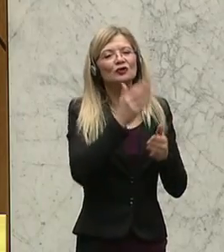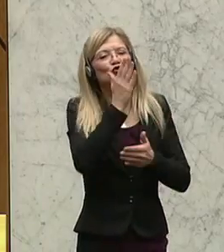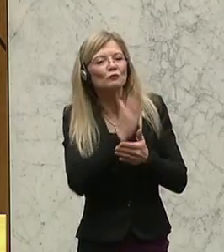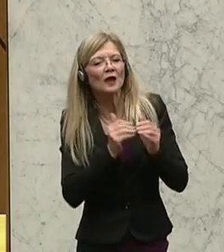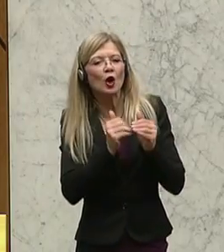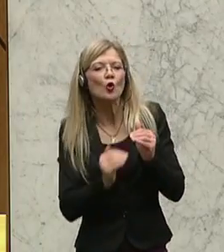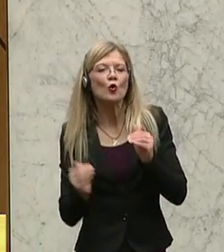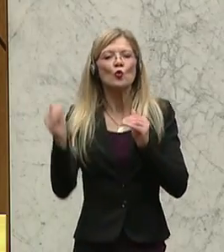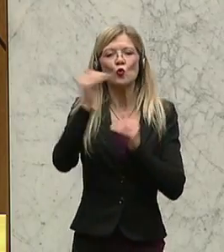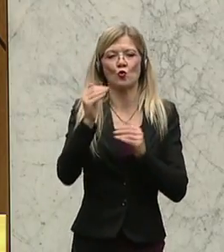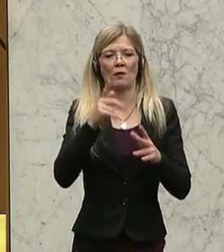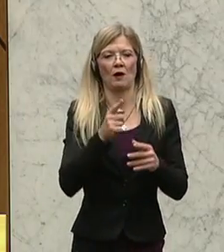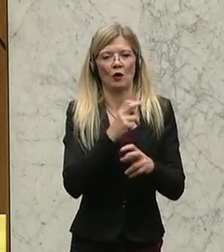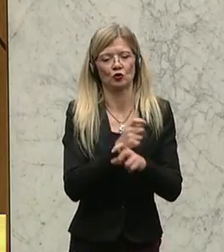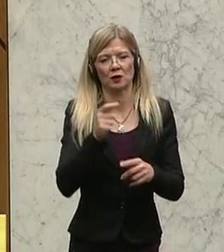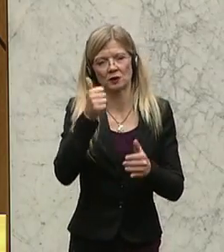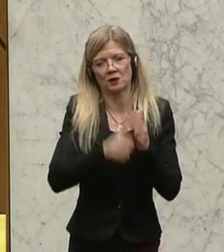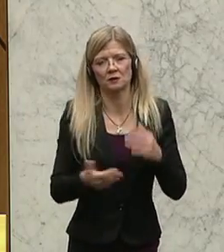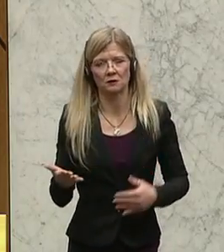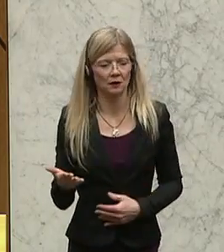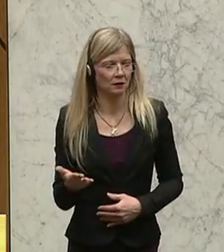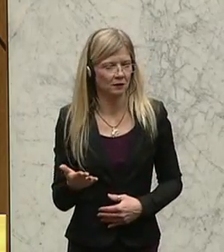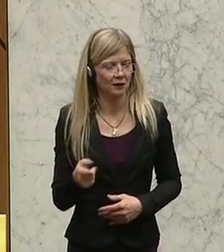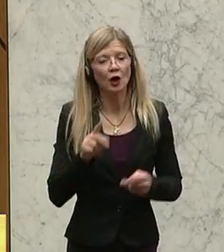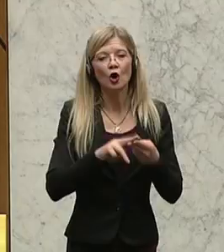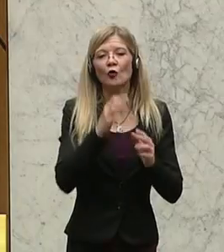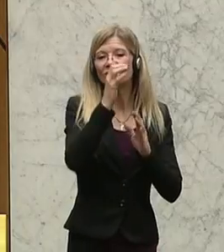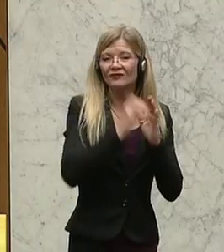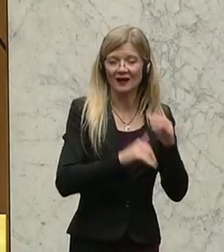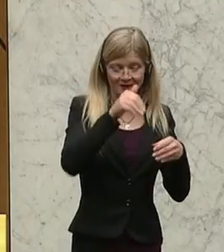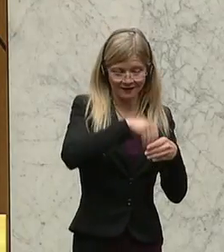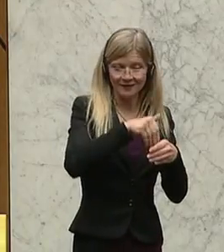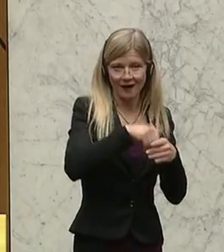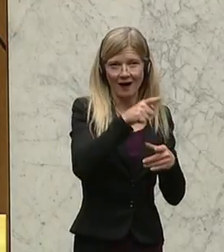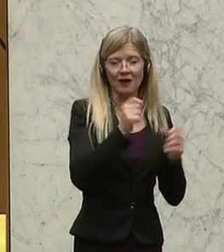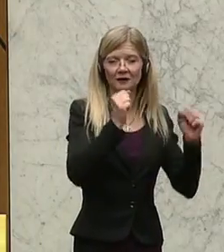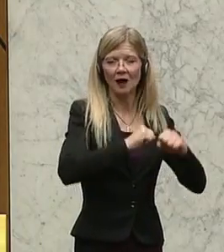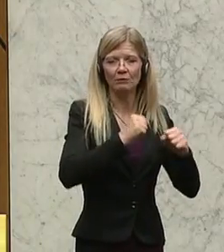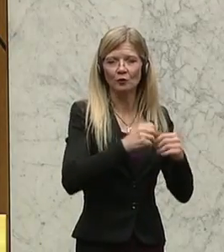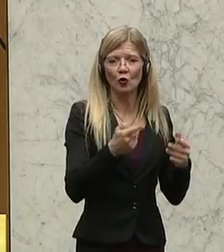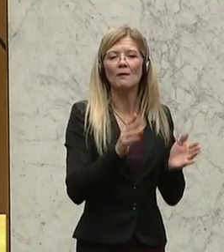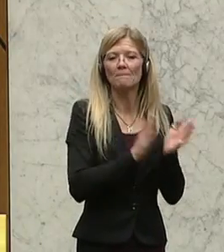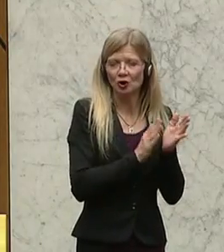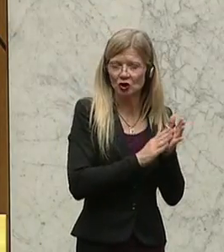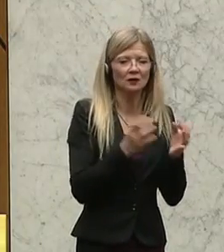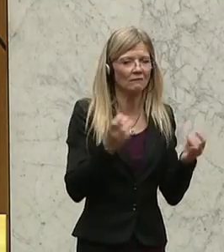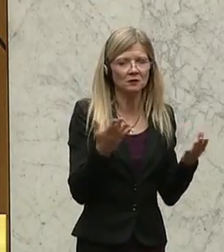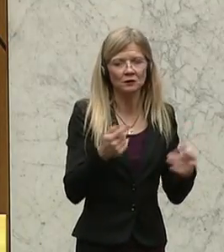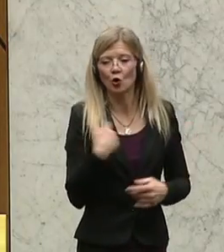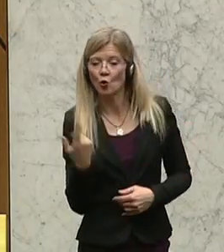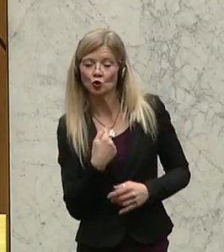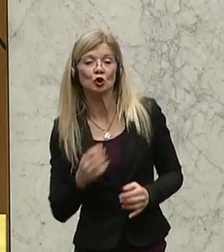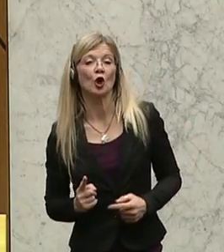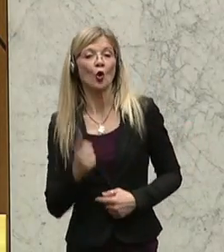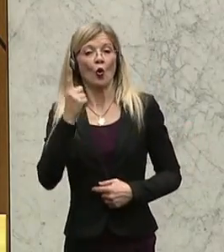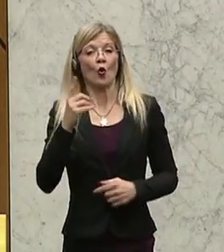teilweise sogar über den unsrigen. Zudem bestätigt der Text des Abkommens, dass unsere hohen Qualitätsstandards, etwa